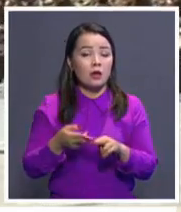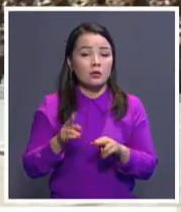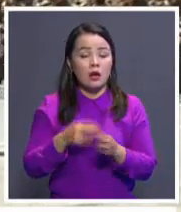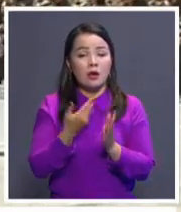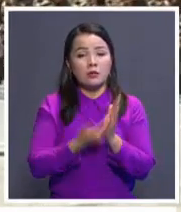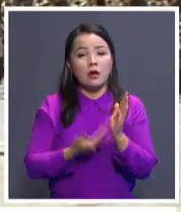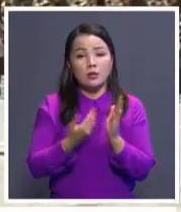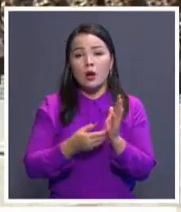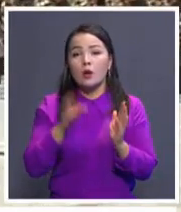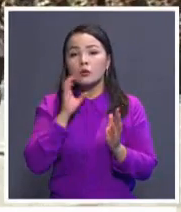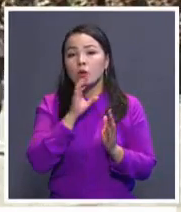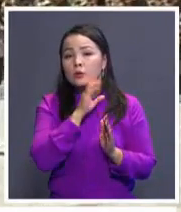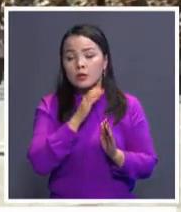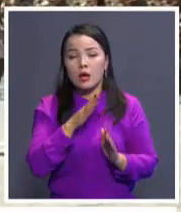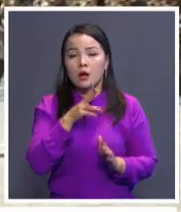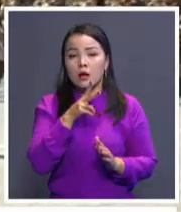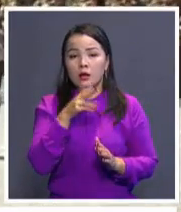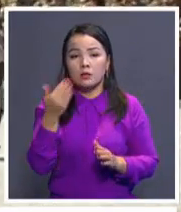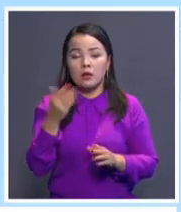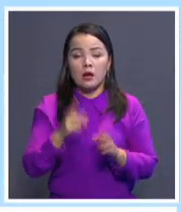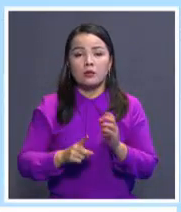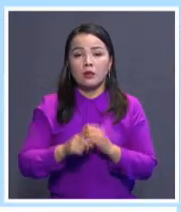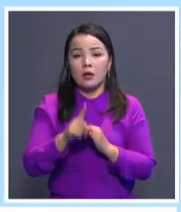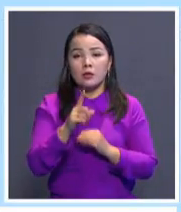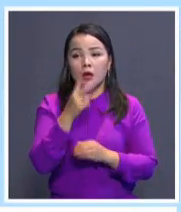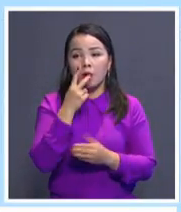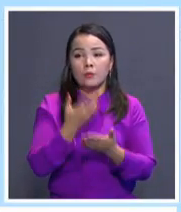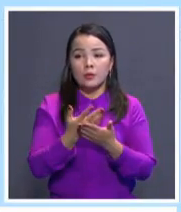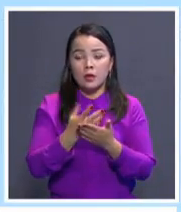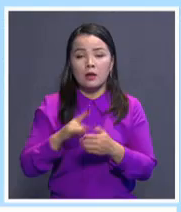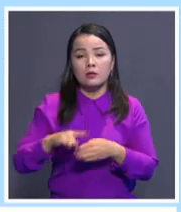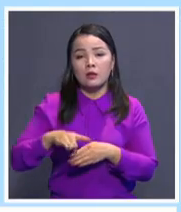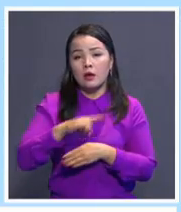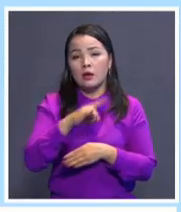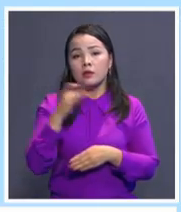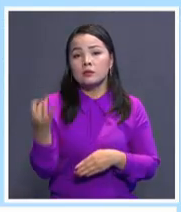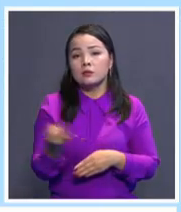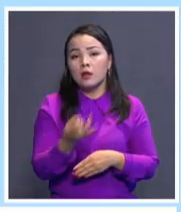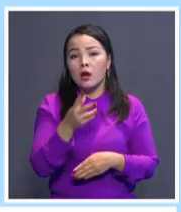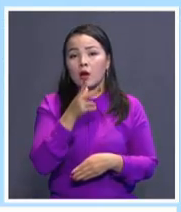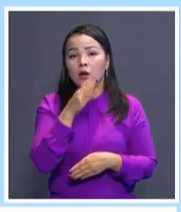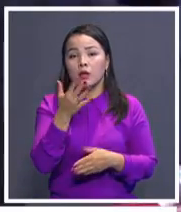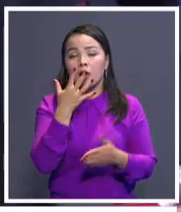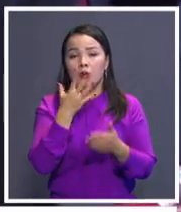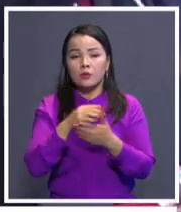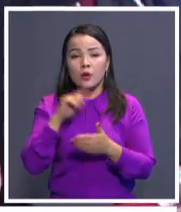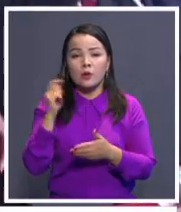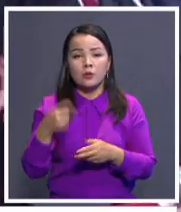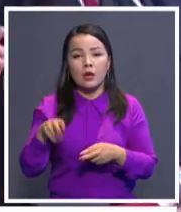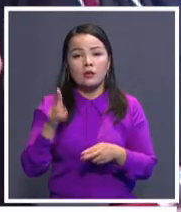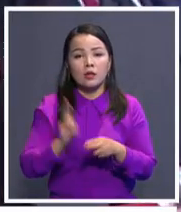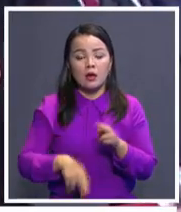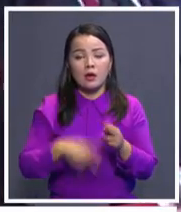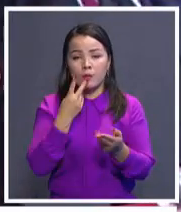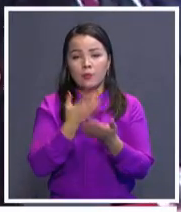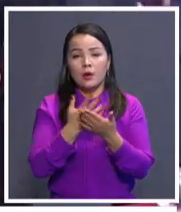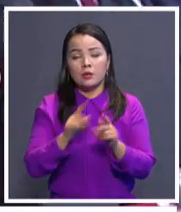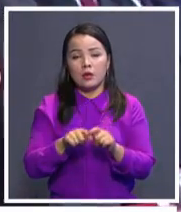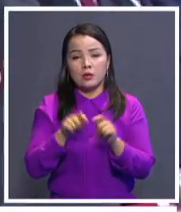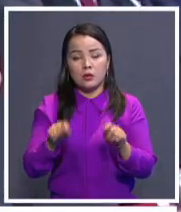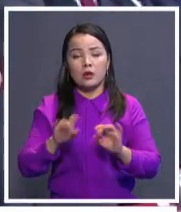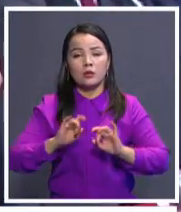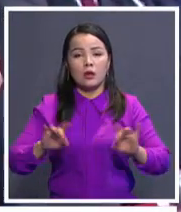пікірінше, солтүстік кореялық зымырандар шеру кезінде көрсетілсе, бұл Корея түбегінде соғыс жағдайын аяқталуға бағытталған